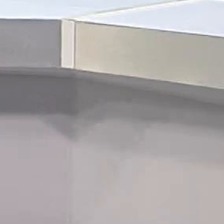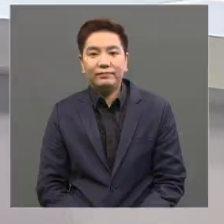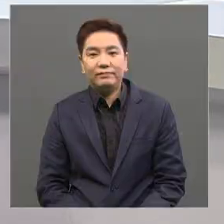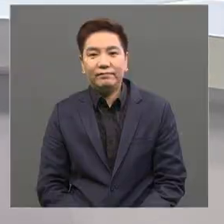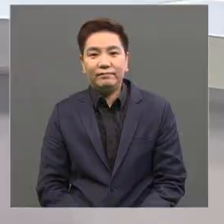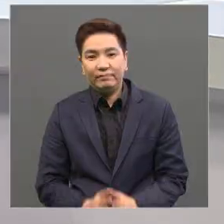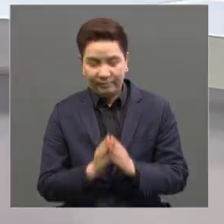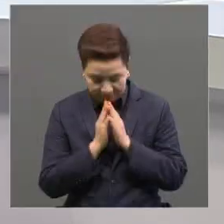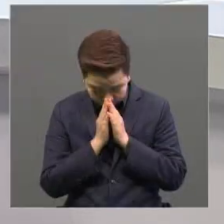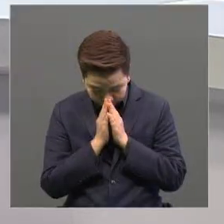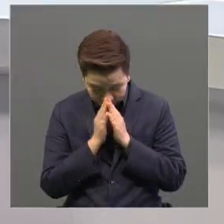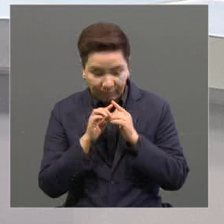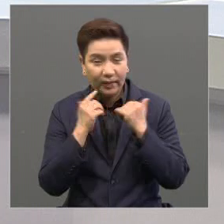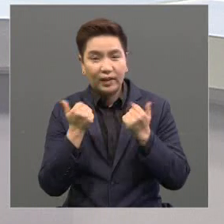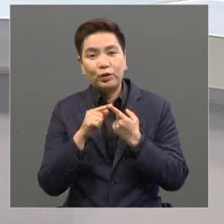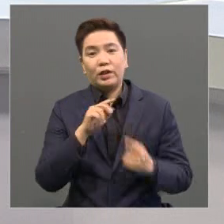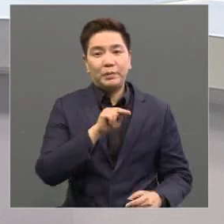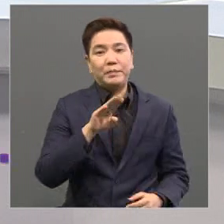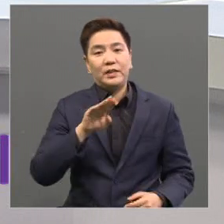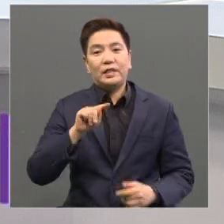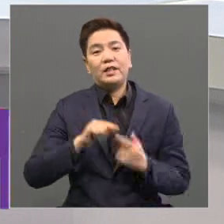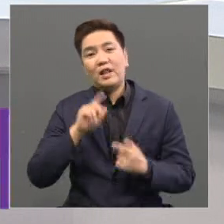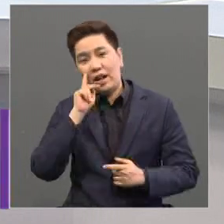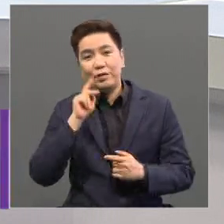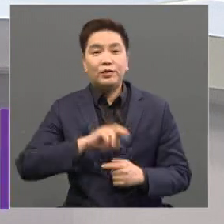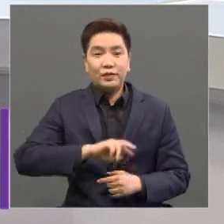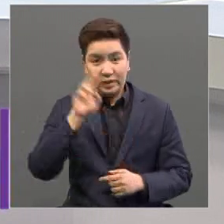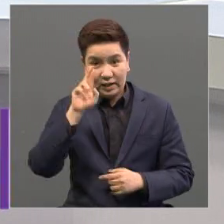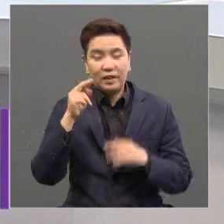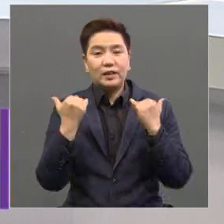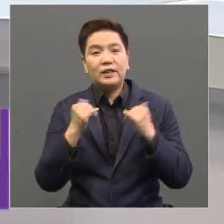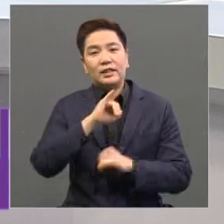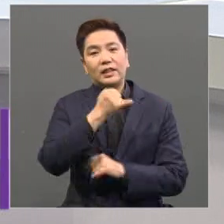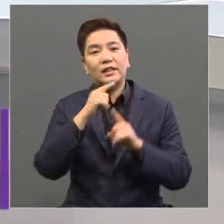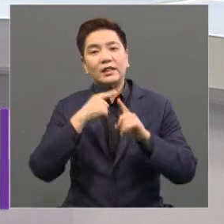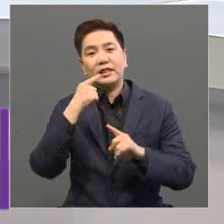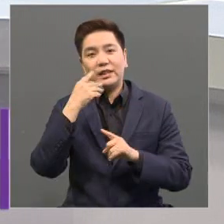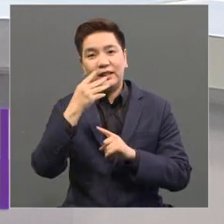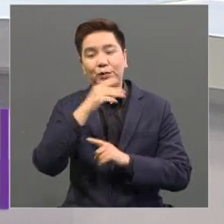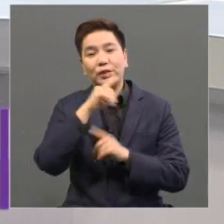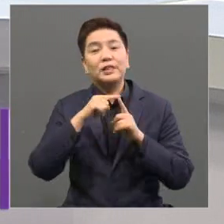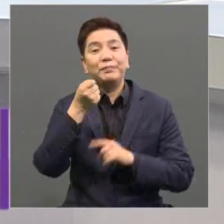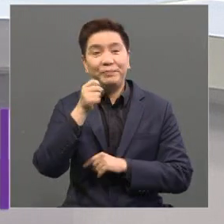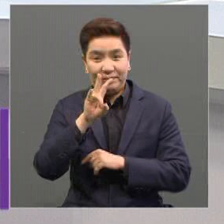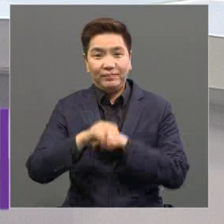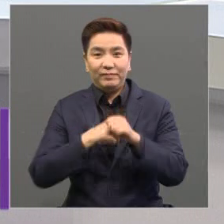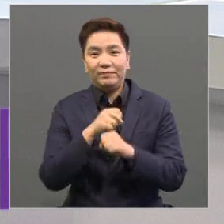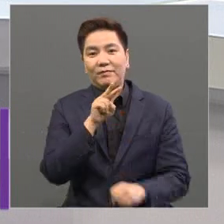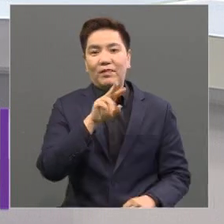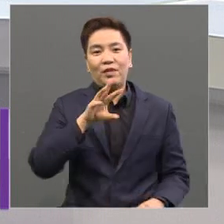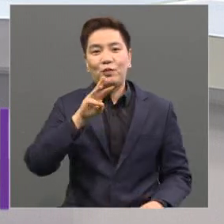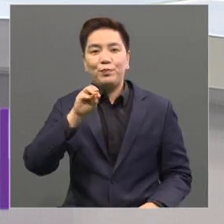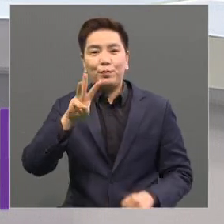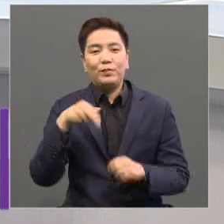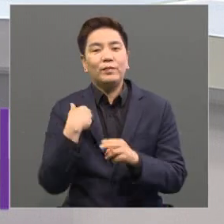สวัสดีครับสวัสดีค่ะต้อนรับคุณผู้ชมเข้าสู่ nvt Newsในช่วงค่ะพักเที่ยงนะคะวันนี้วันจันทร์ที่ 17เมษายน 2566ค่ะอยู่